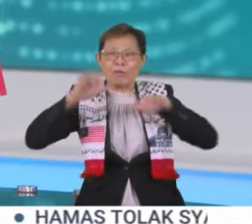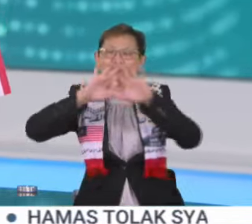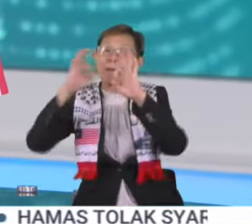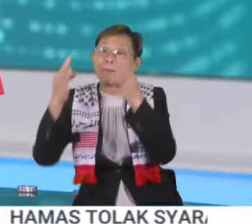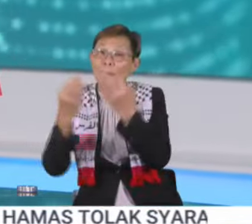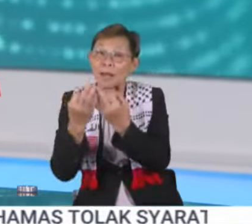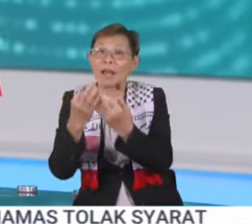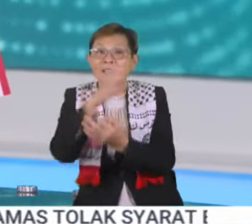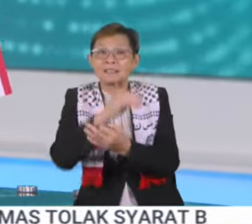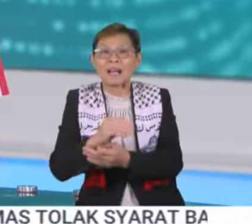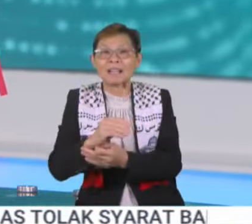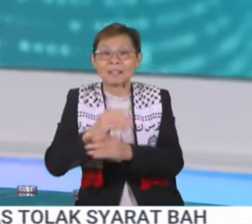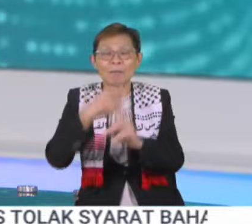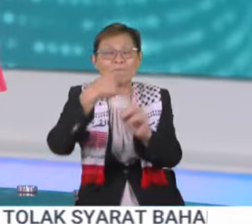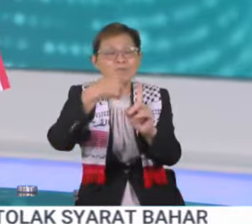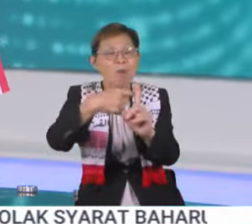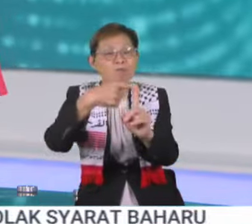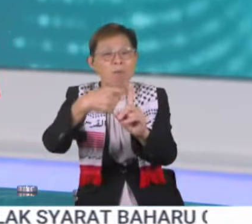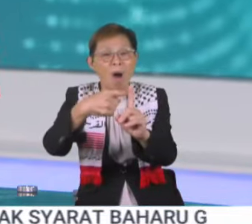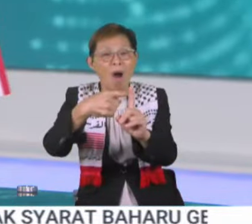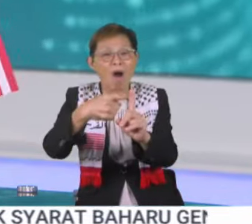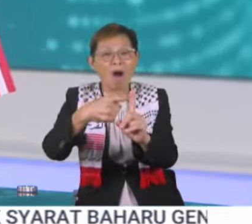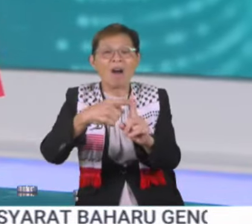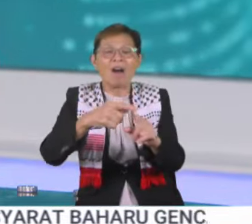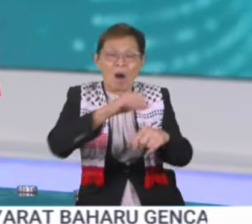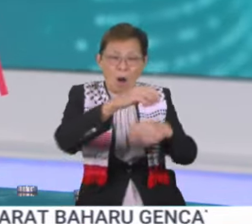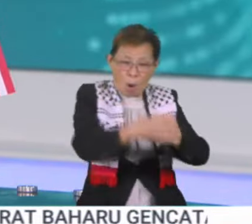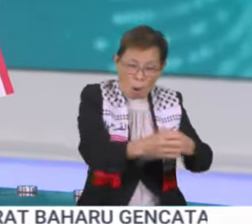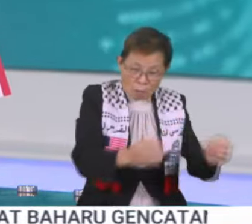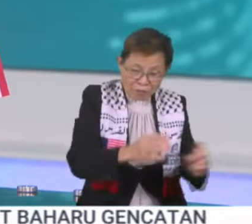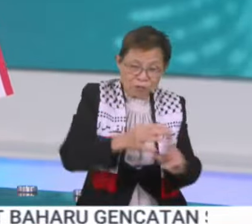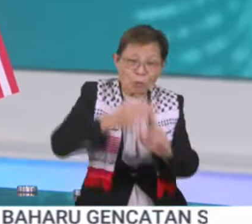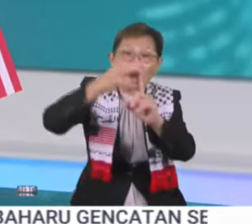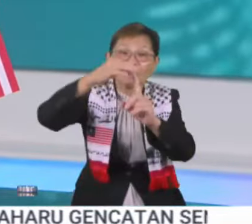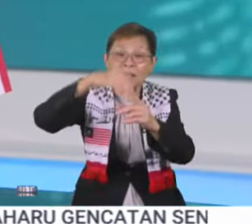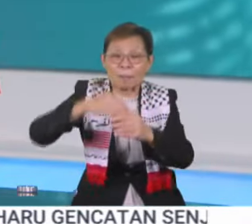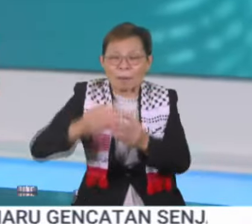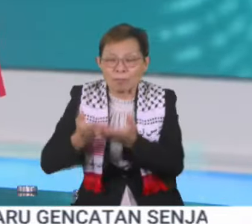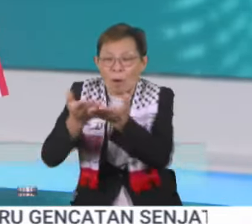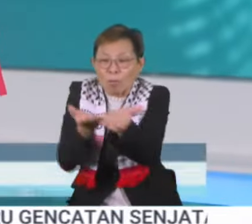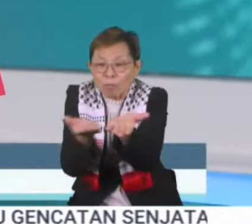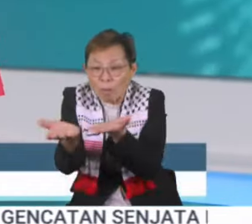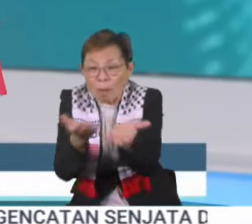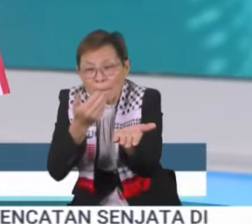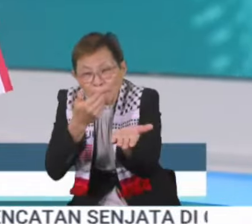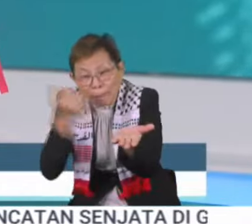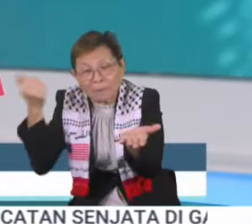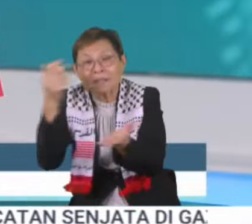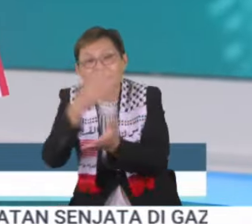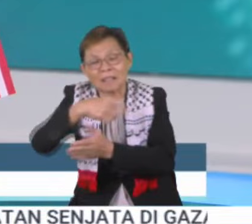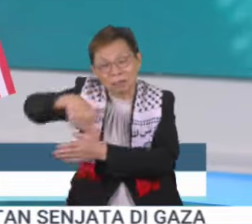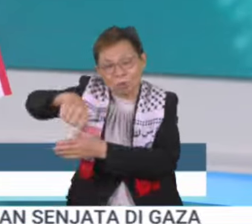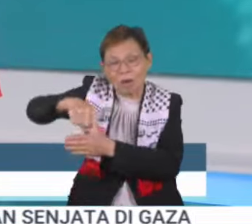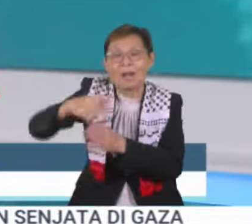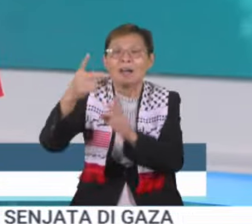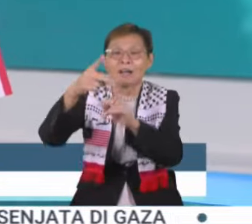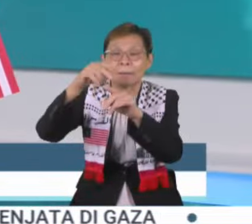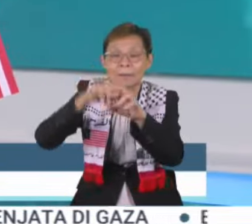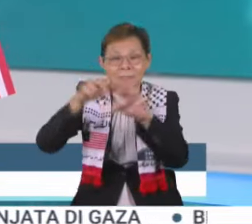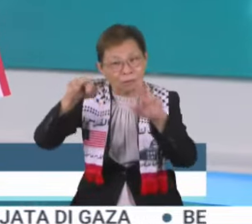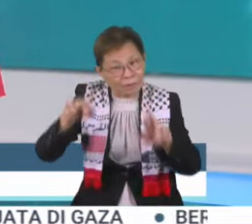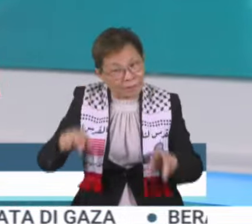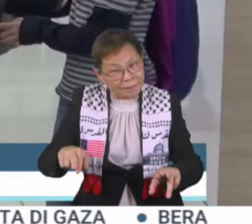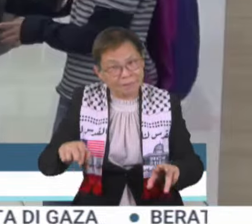rumah. Selain memberi impak positif di tempat kerja, terutama dalam menawarkan perkhidmatan lebih baik dan berkualiti kepada